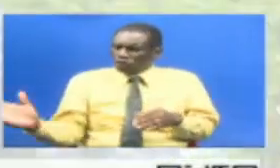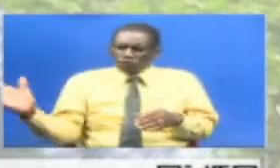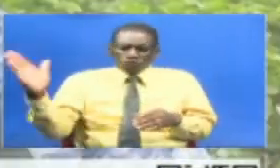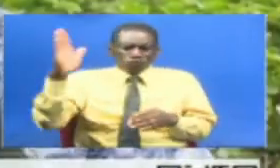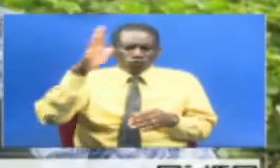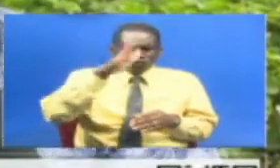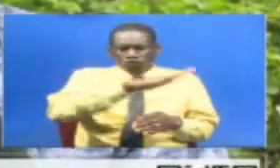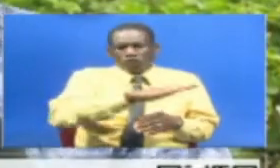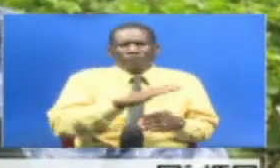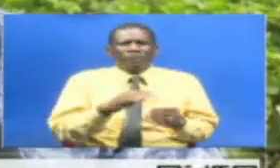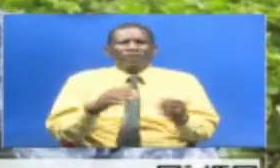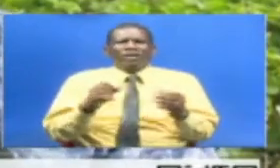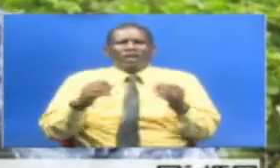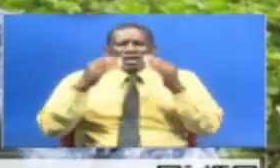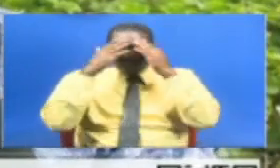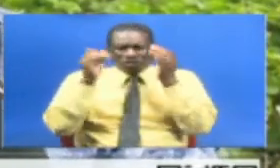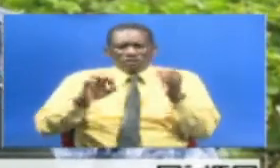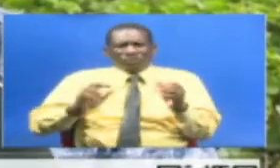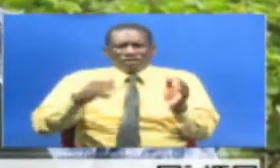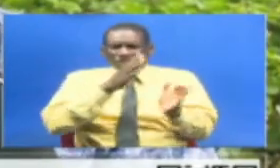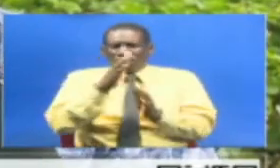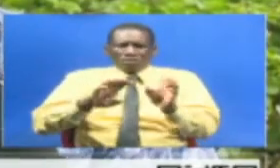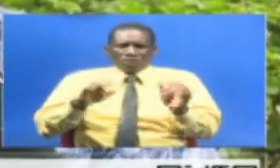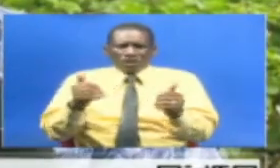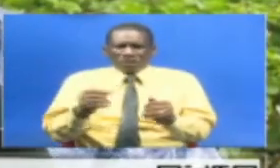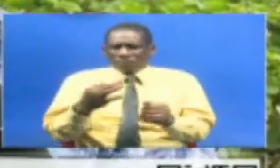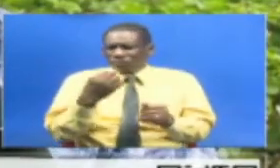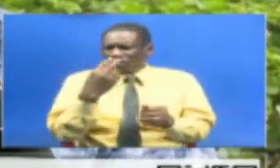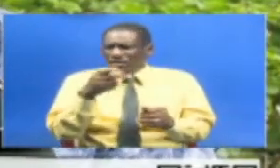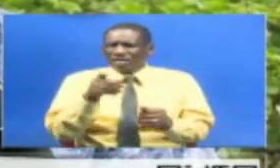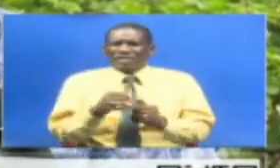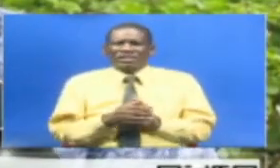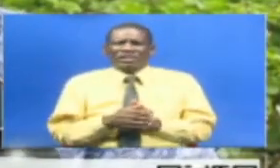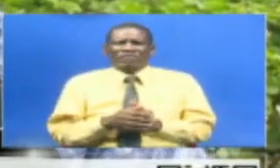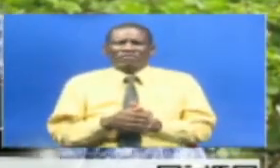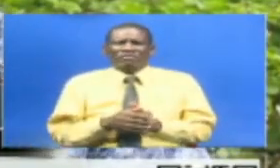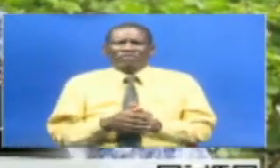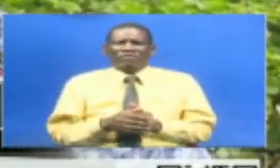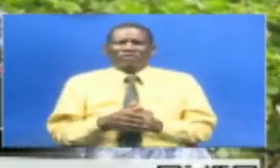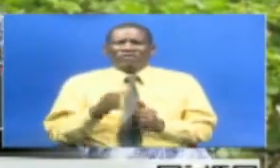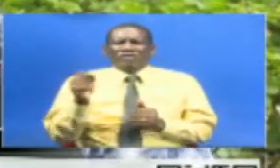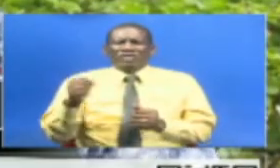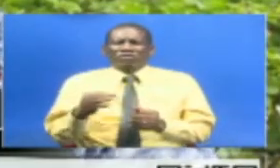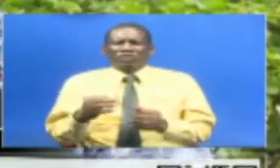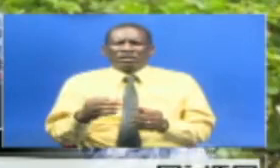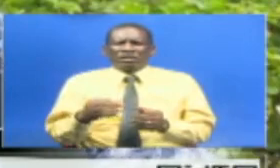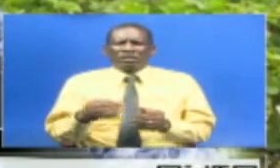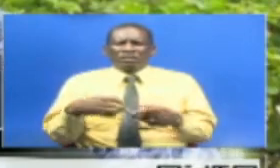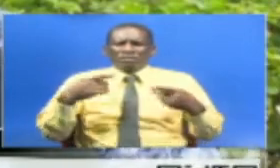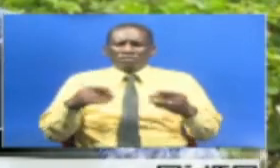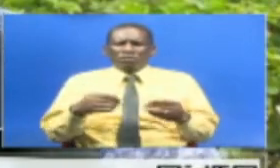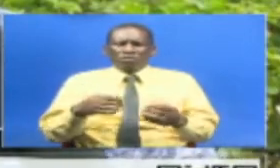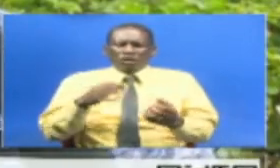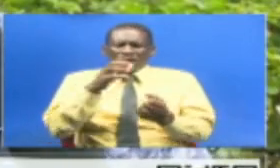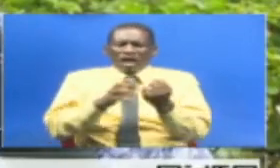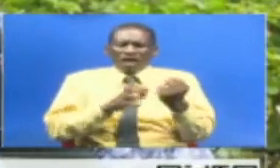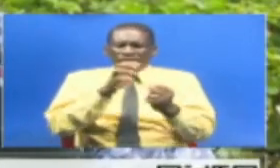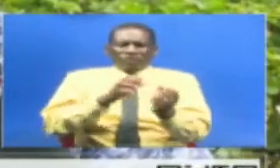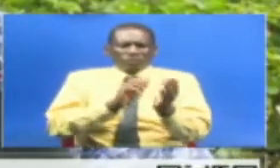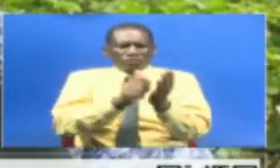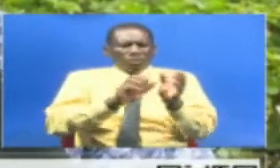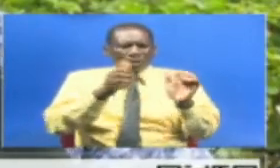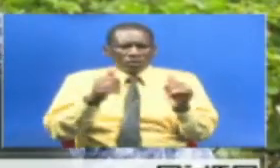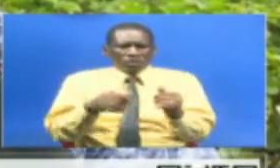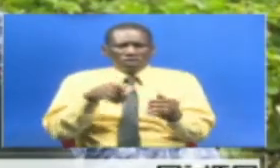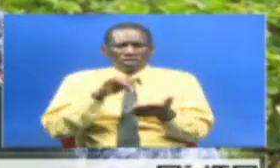jioni. Sidhani kama Kenya imejiandaa, kwa sababu ukiangalia upande tuseme kuna watu ambao hawajatoa mahindi yao kwa shamba. Sasa